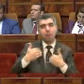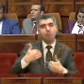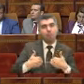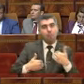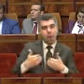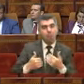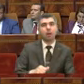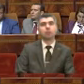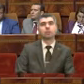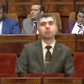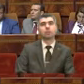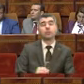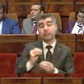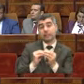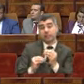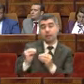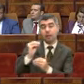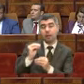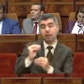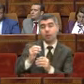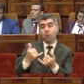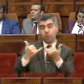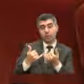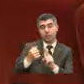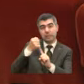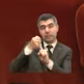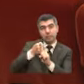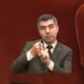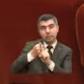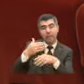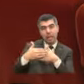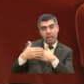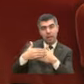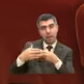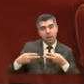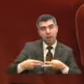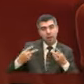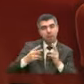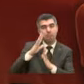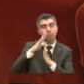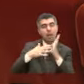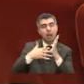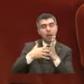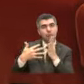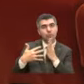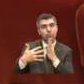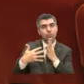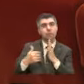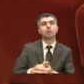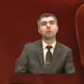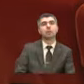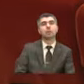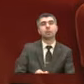إعاقة، بل أكثر من ذلك نحن الآن نشتغل لإخراج مخطط من أجل ضمان يعني